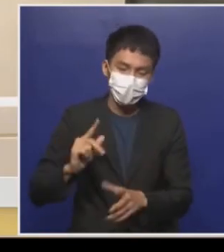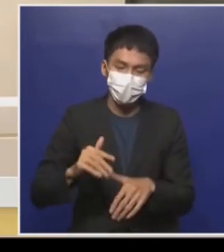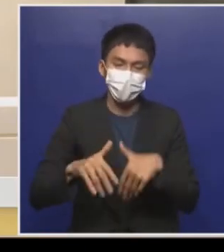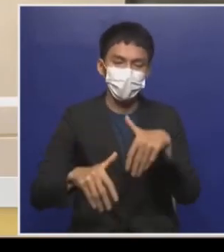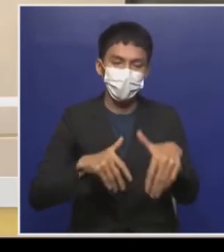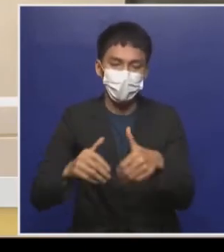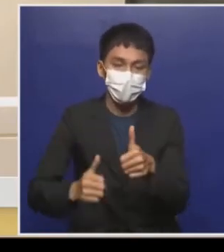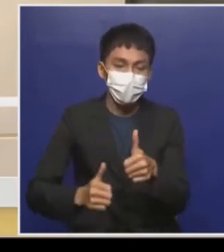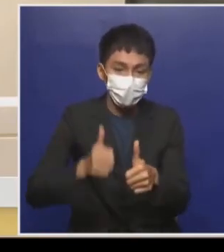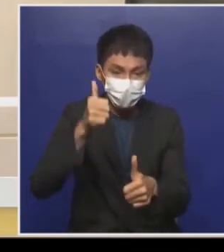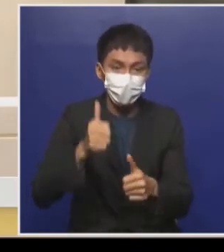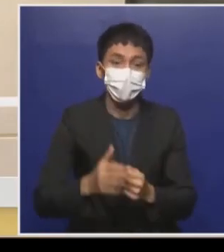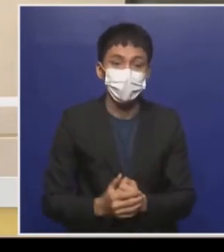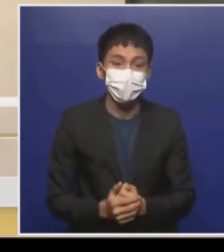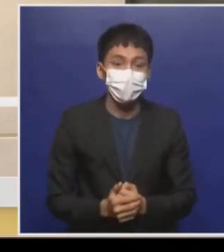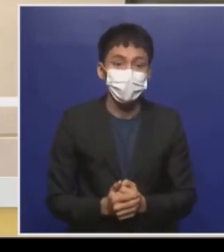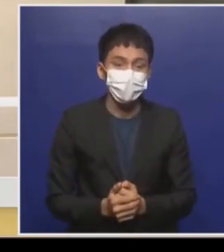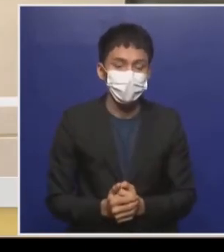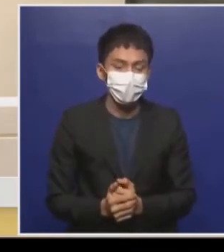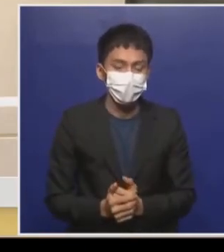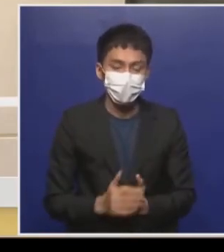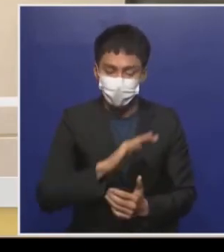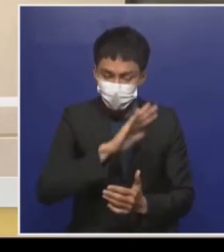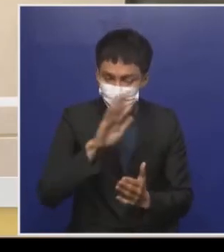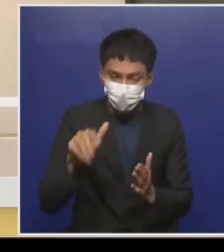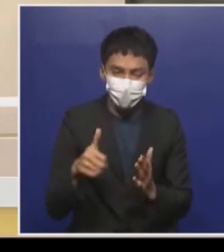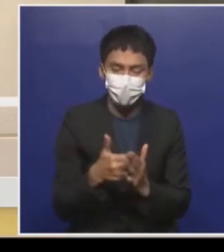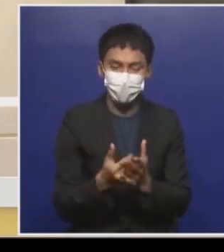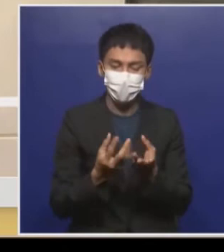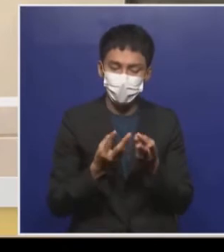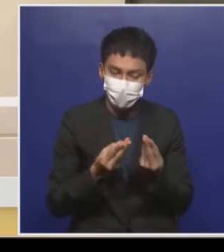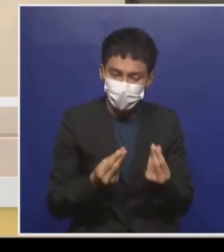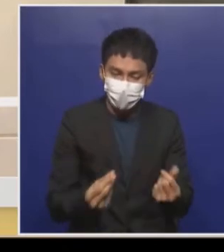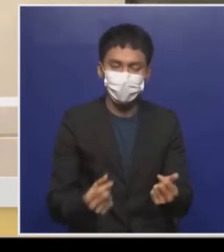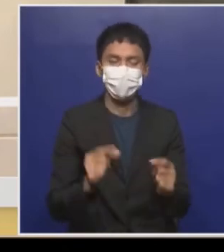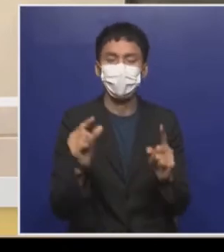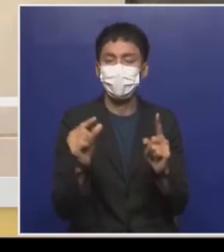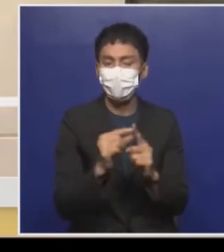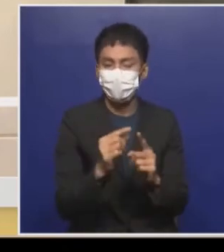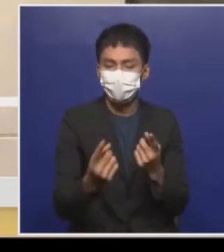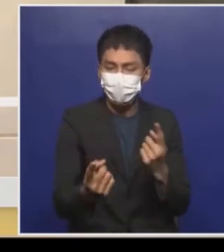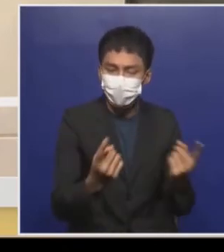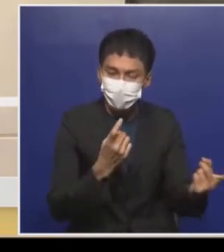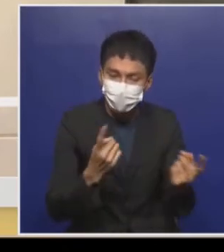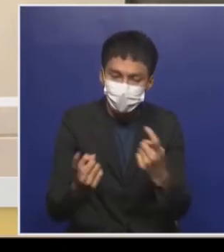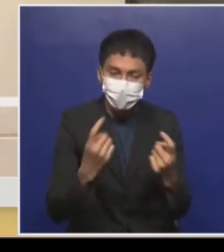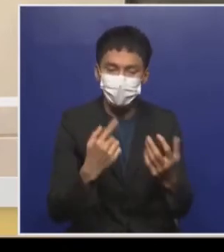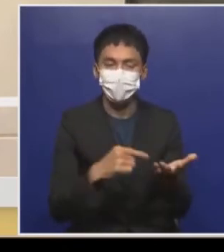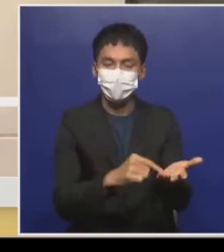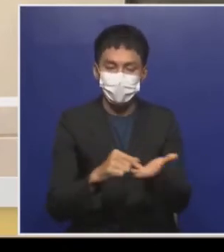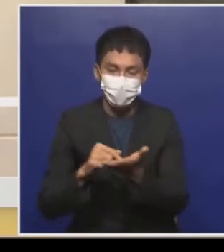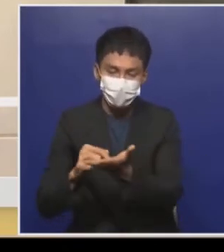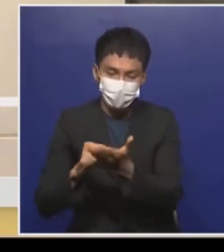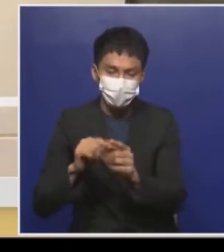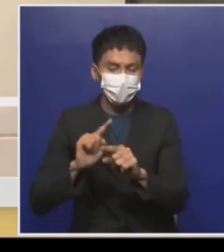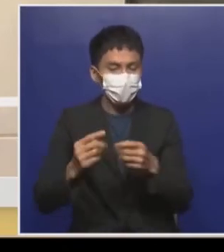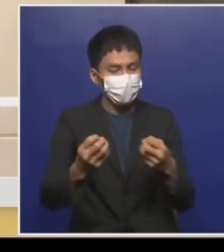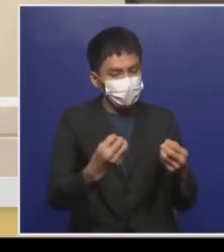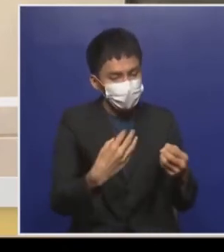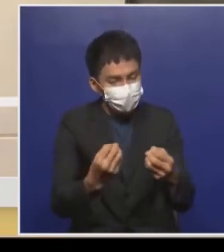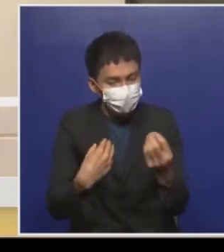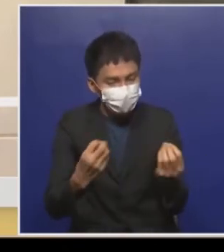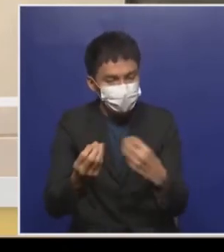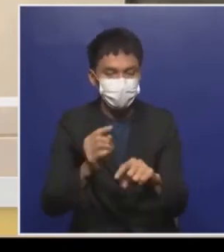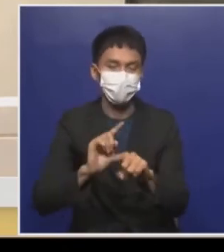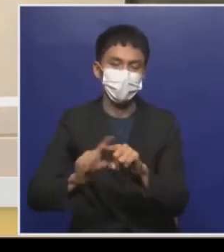ส่นนก็ กรเสีนว่าทุกรายละเอียด ทุกคำเสนอ ทุกขอเสนอทท่านได้นำ